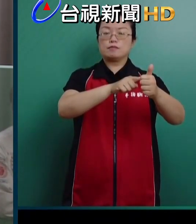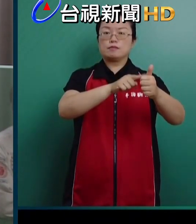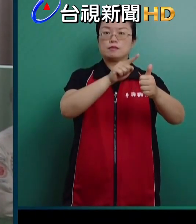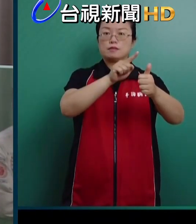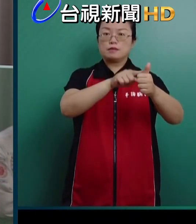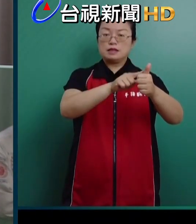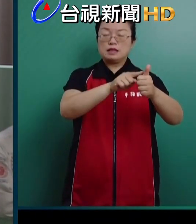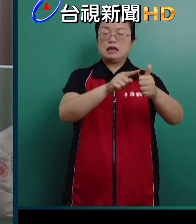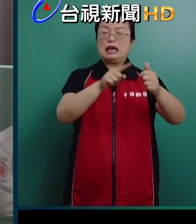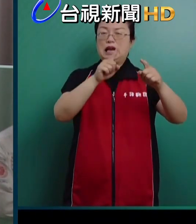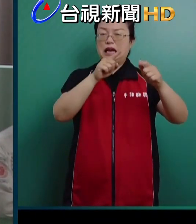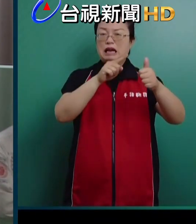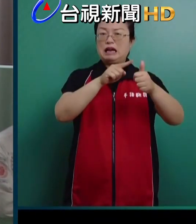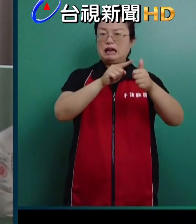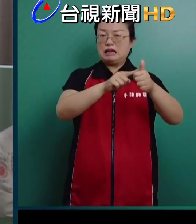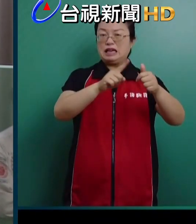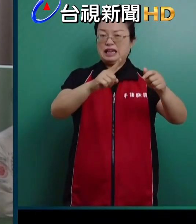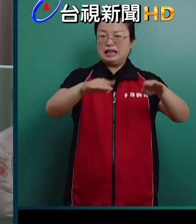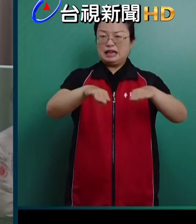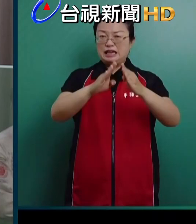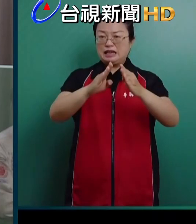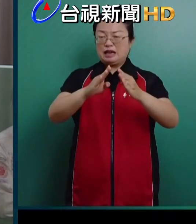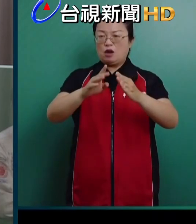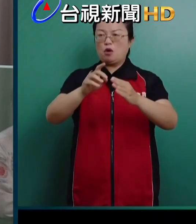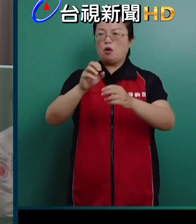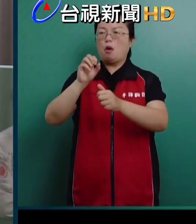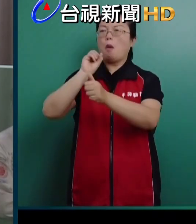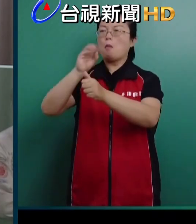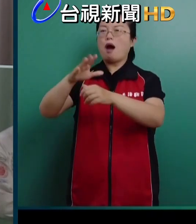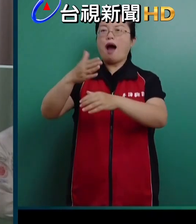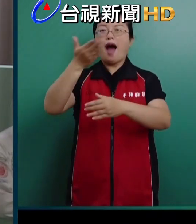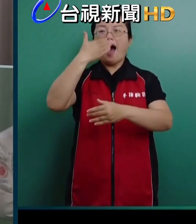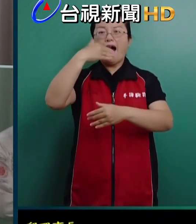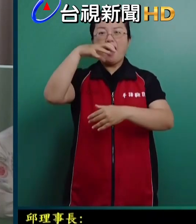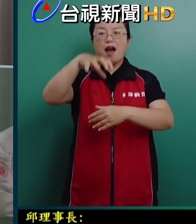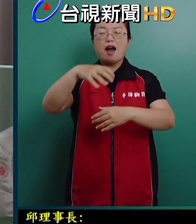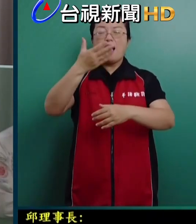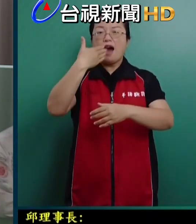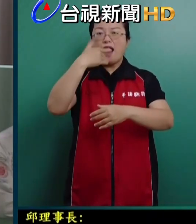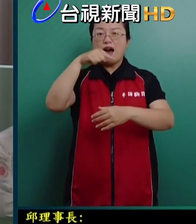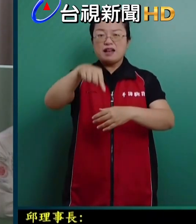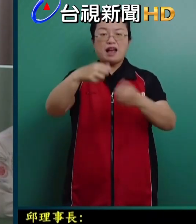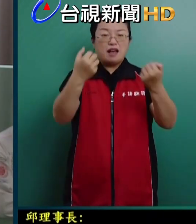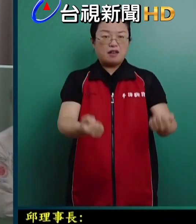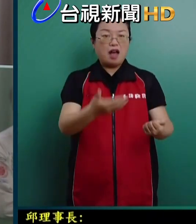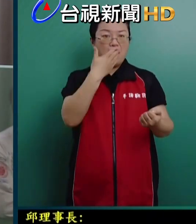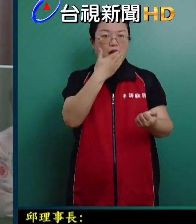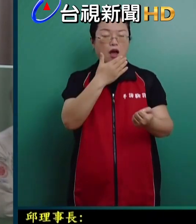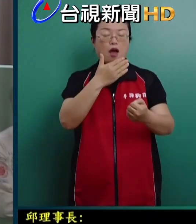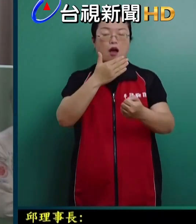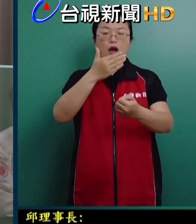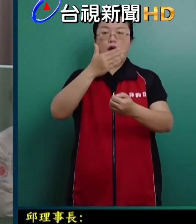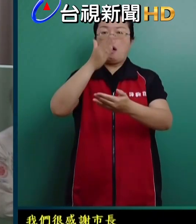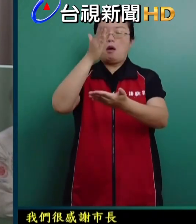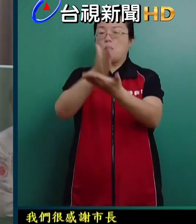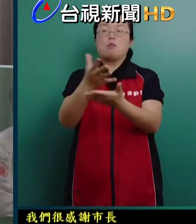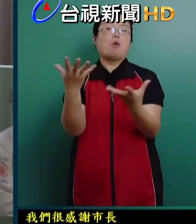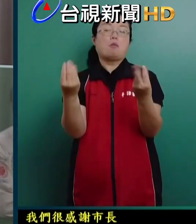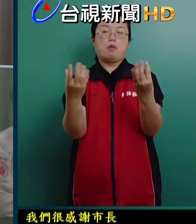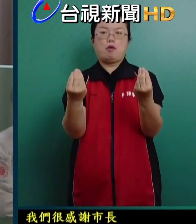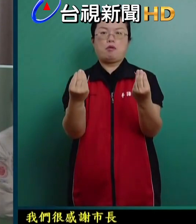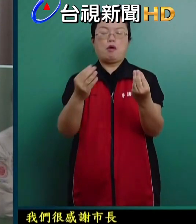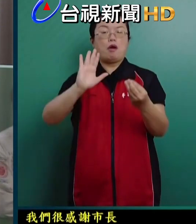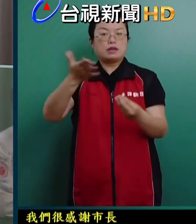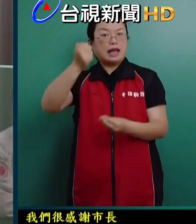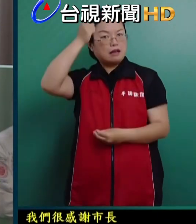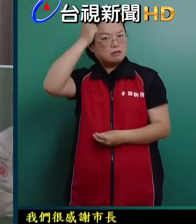一开始并没有说限制我们餐厅是不能内用的。那因为今天早上的会议，我们一些会员齁，